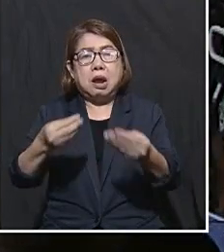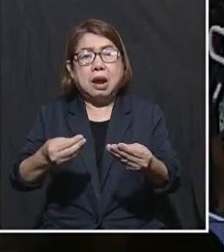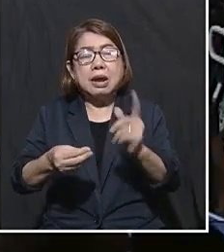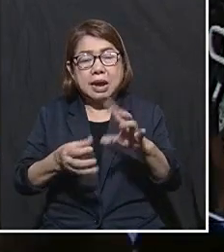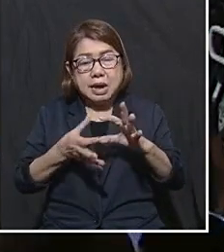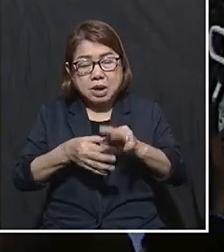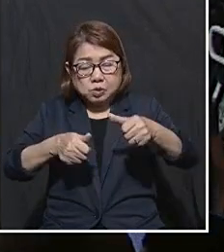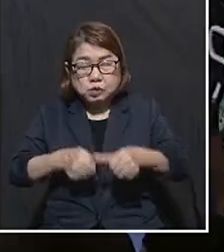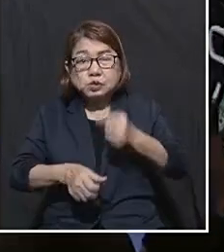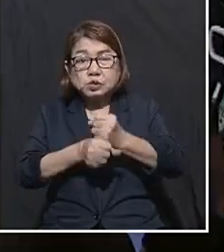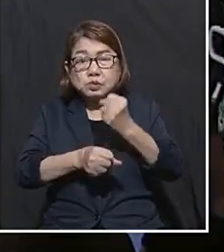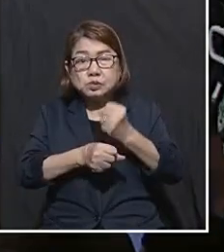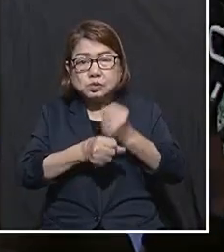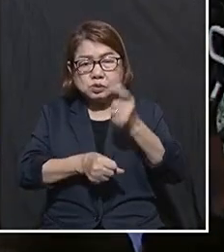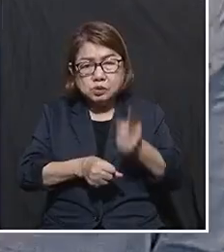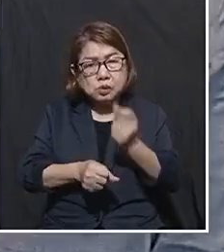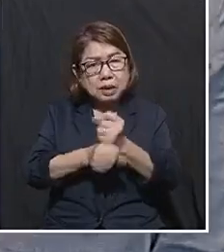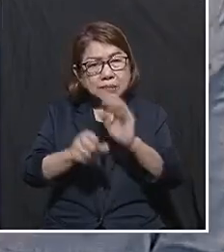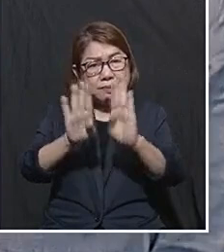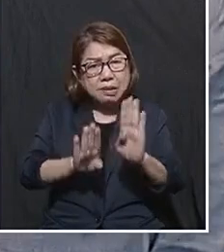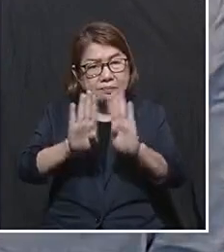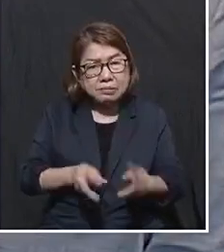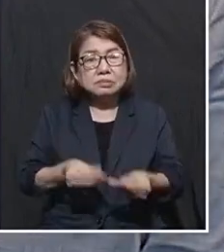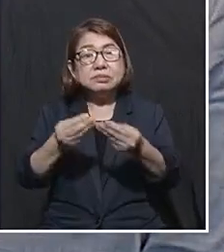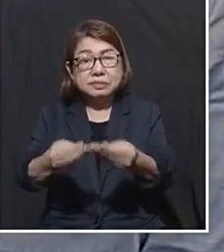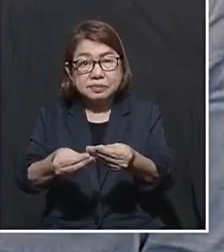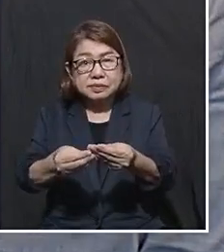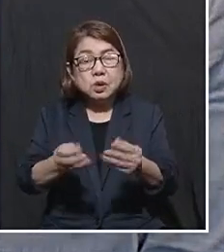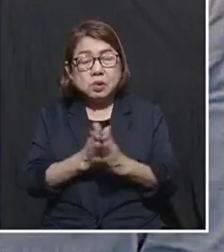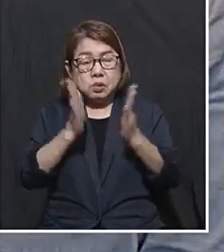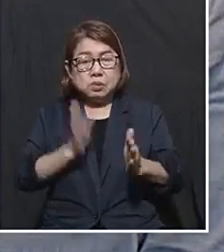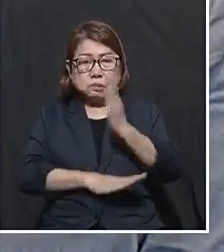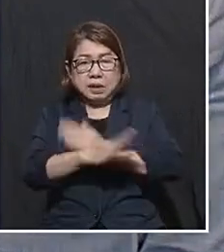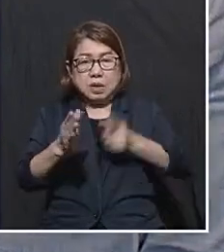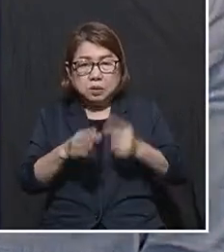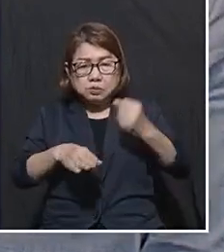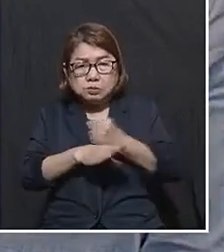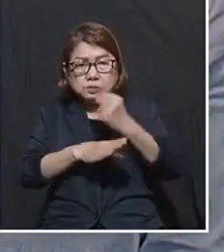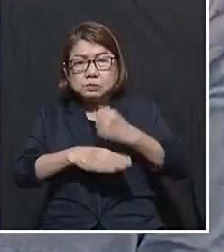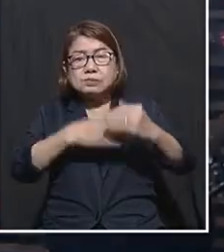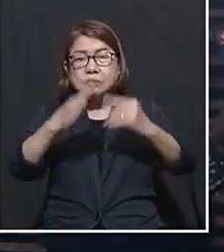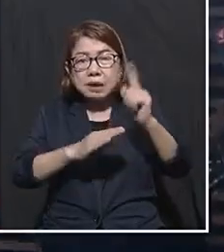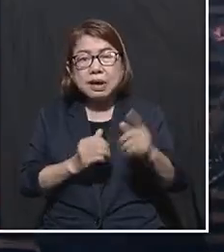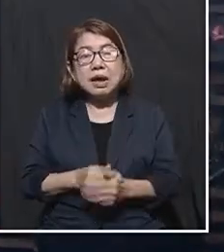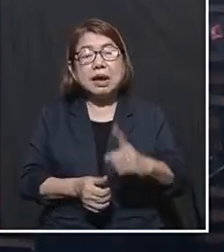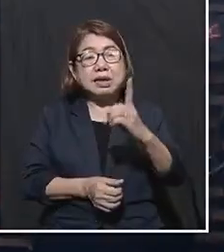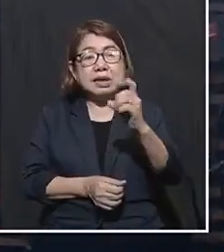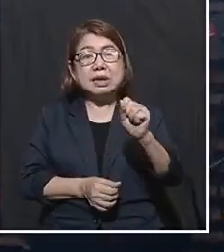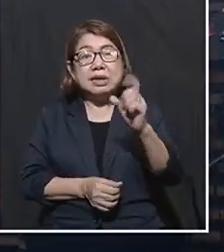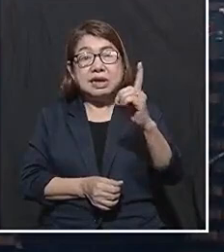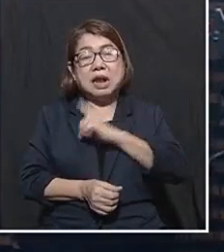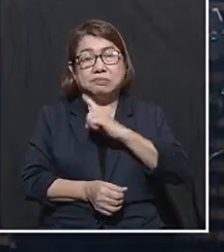ภาพประสิทธิภาพดีไซน์จ็อบงานดีไซน์ต่างๆพัฒนาผู้พิการหน่วยงานนี้จะดูแลโดยตรงเลยเสร็จแล้วเขาก็จะ